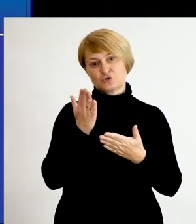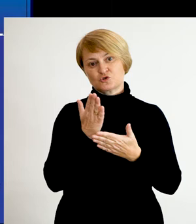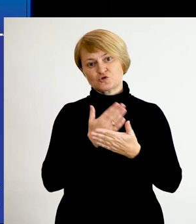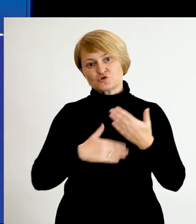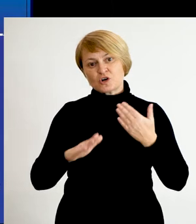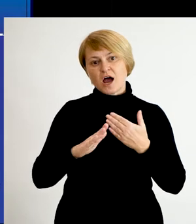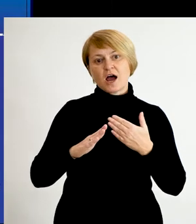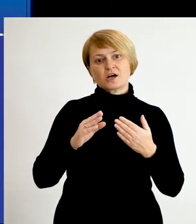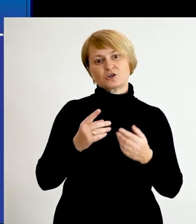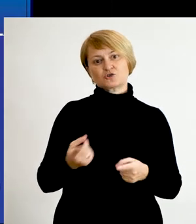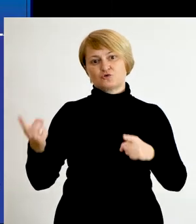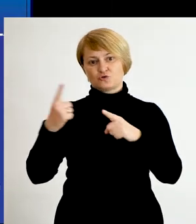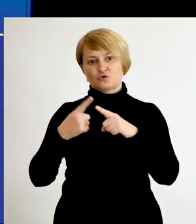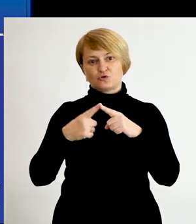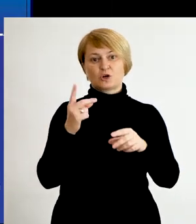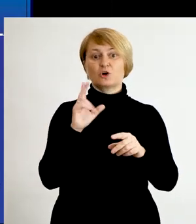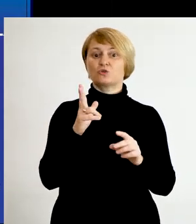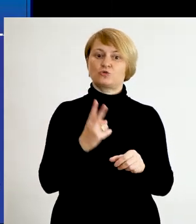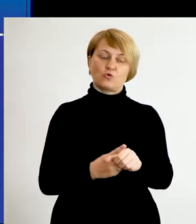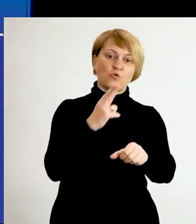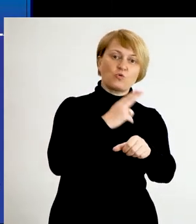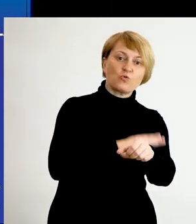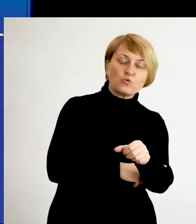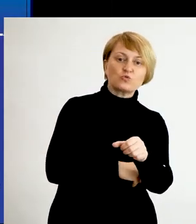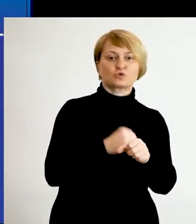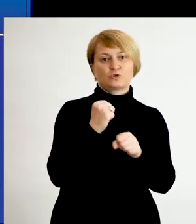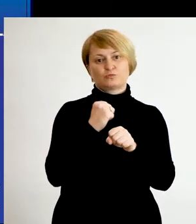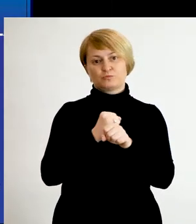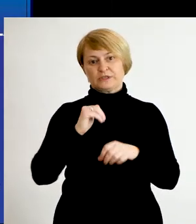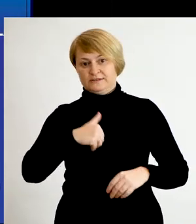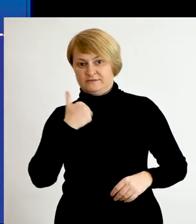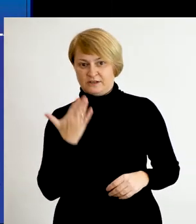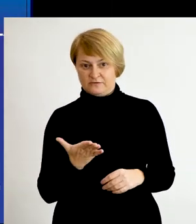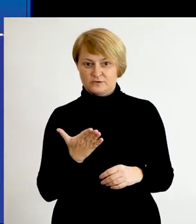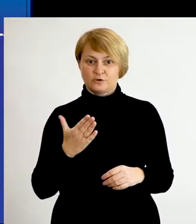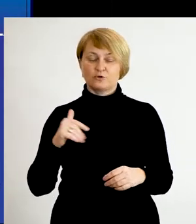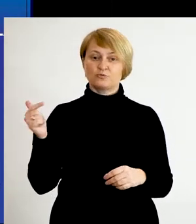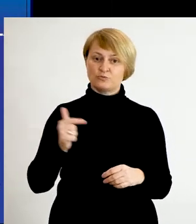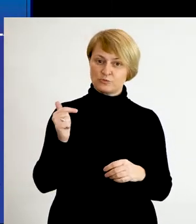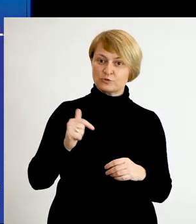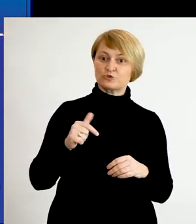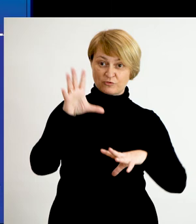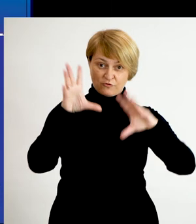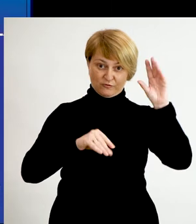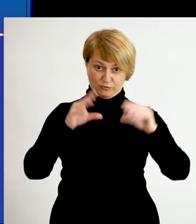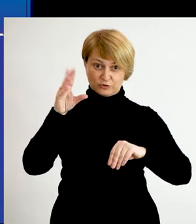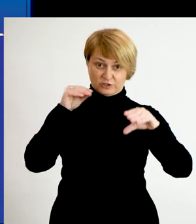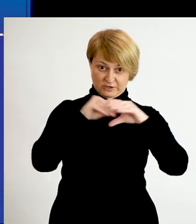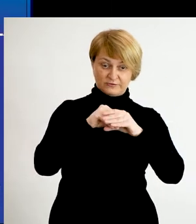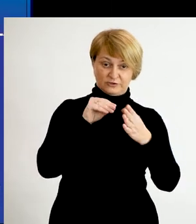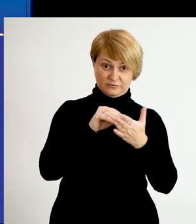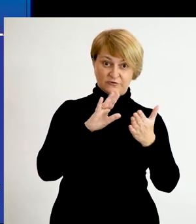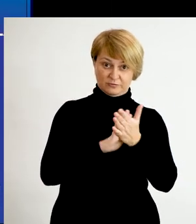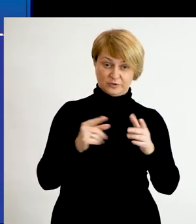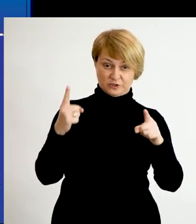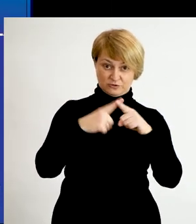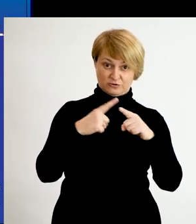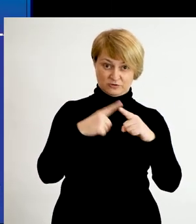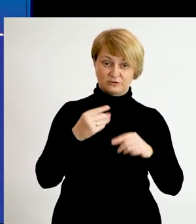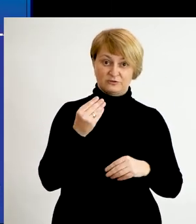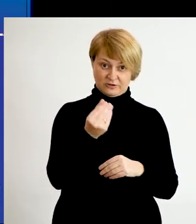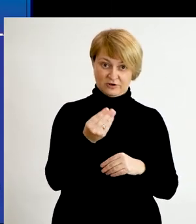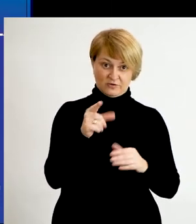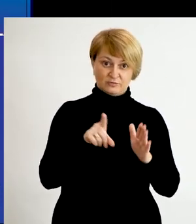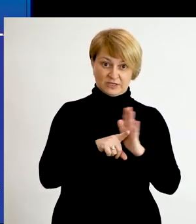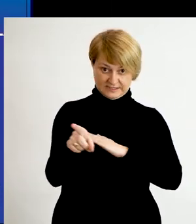im urząd. Oczywiście my jako pracodawcy, jako urząd musieliśmy zapewnić takie pieniądze w budżetach poszczególnych jednostek, więc to jest